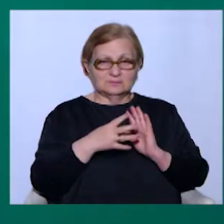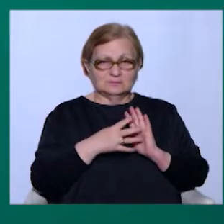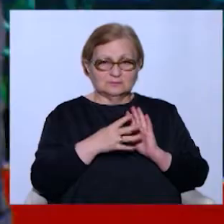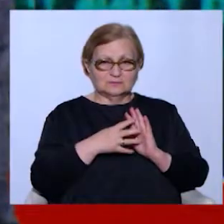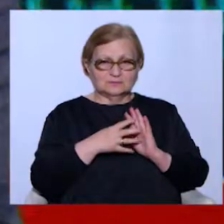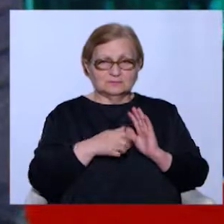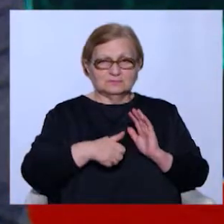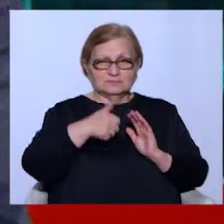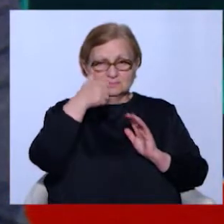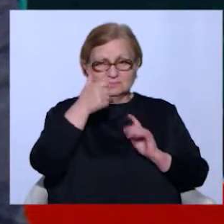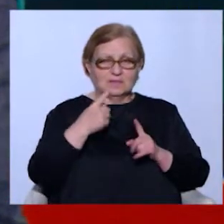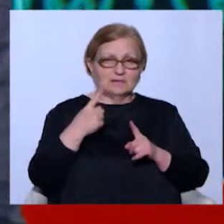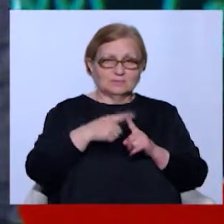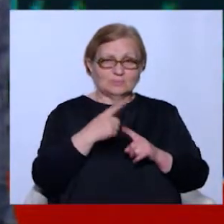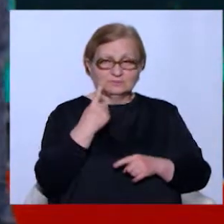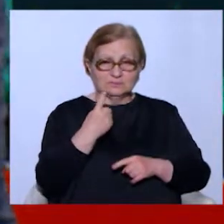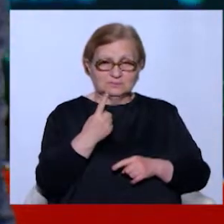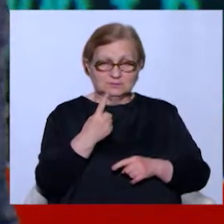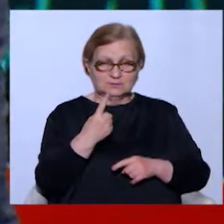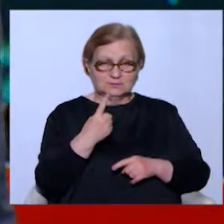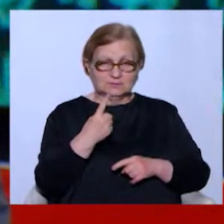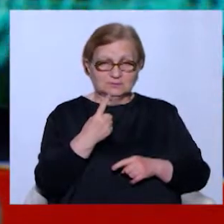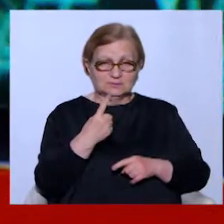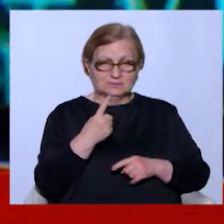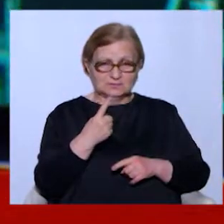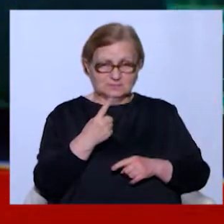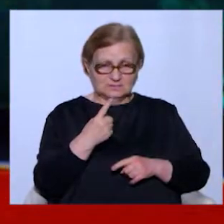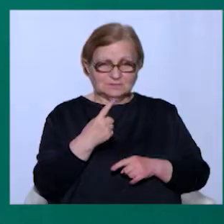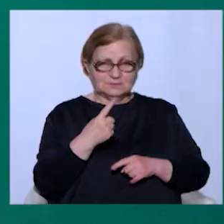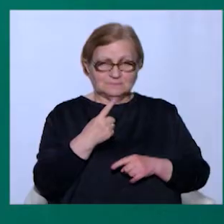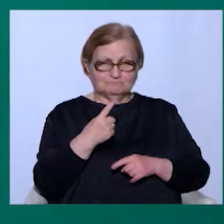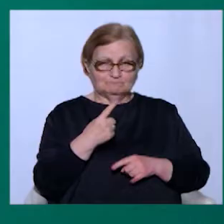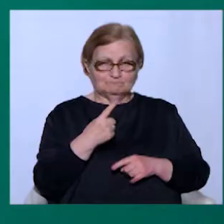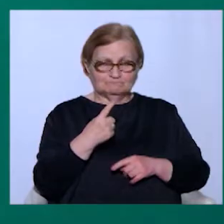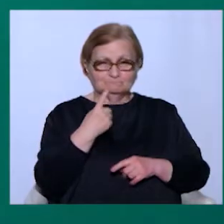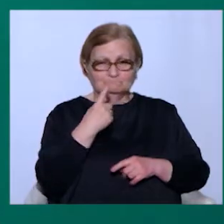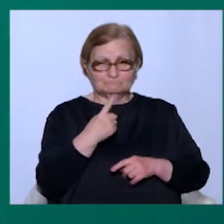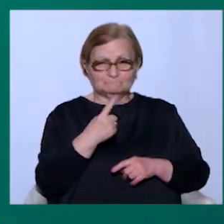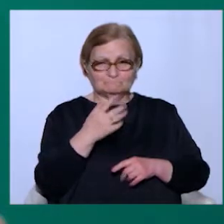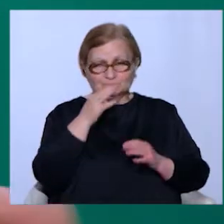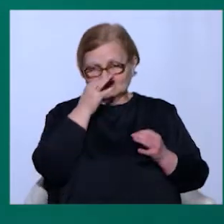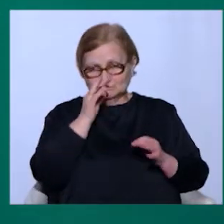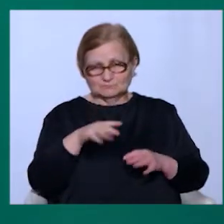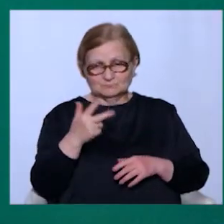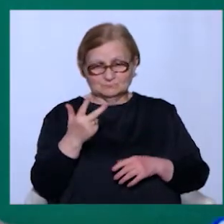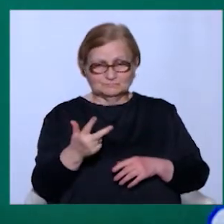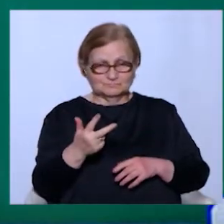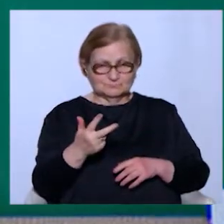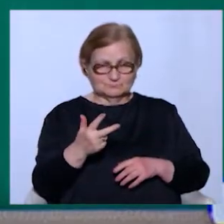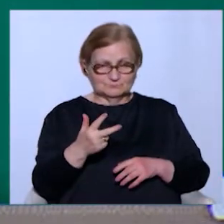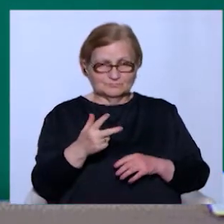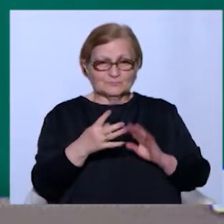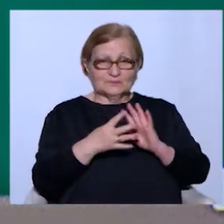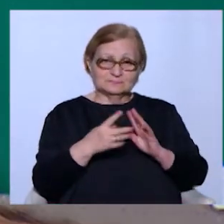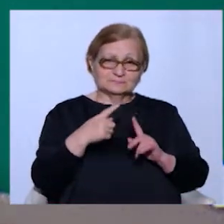ესე იგი ცხრას ჯერ უმატებთ ერთს და მერე რაც დაგვრჩება. ესე იგი ოთხიდან ვიღებთ ერთს, გვრჩება სამი,